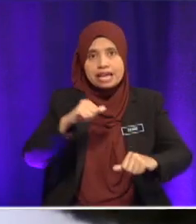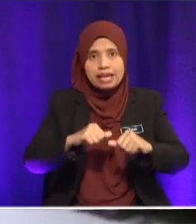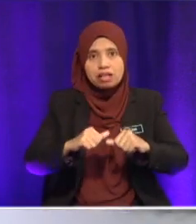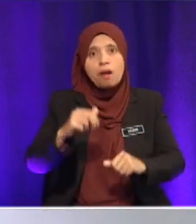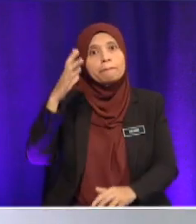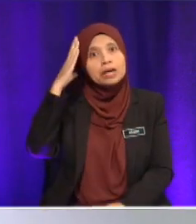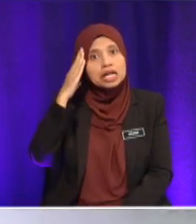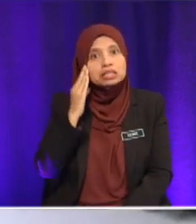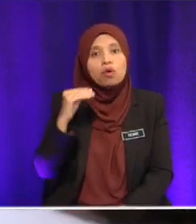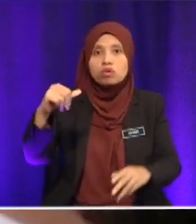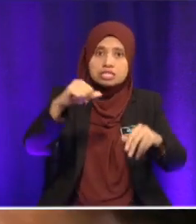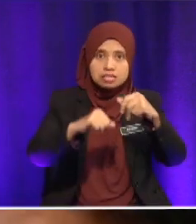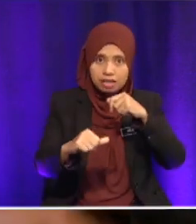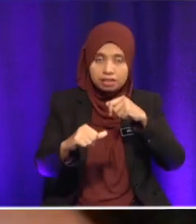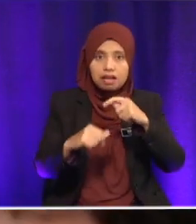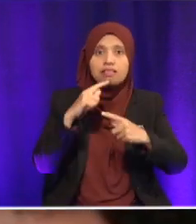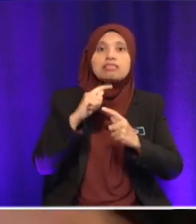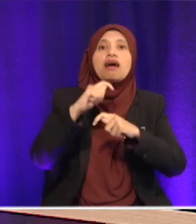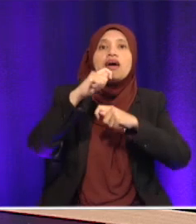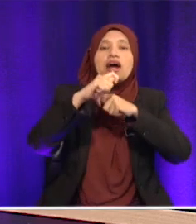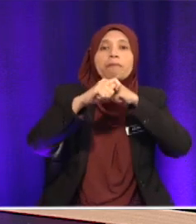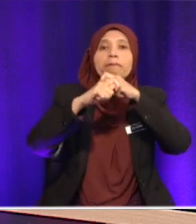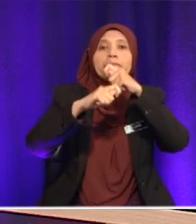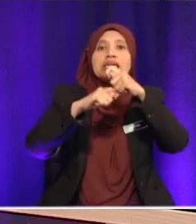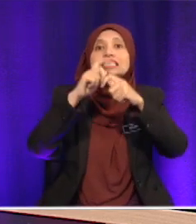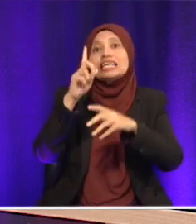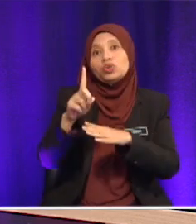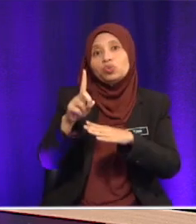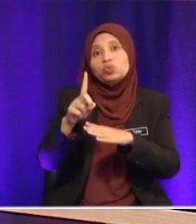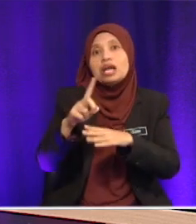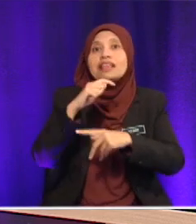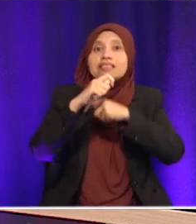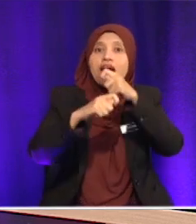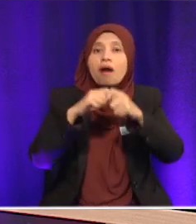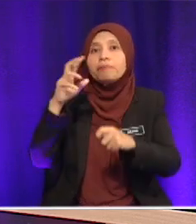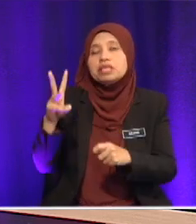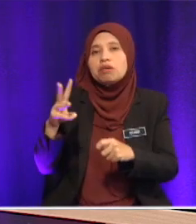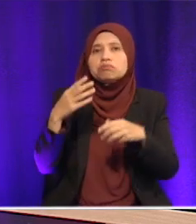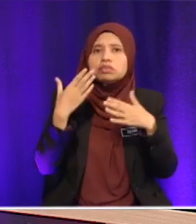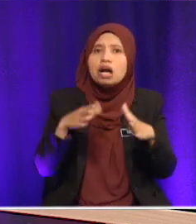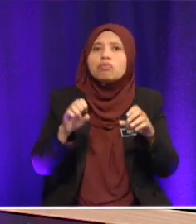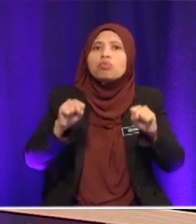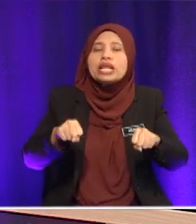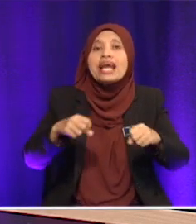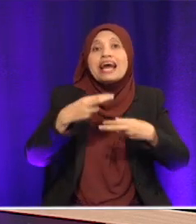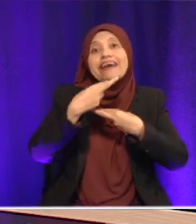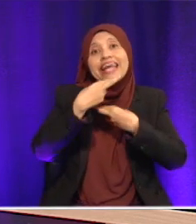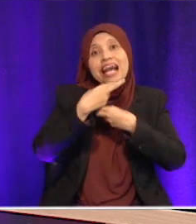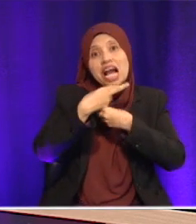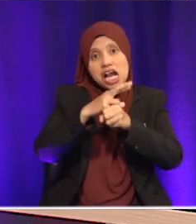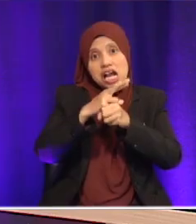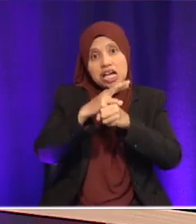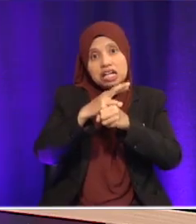kemarin asas lainnya tahap satu saja kalau kita melihat kepada tahapnya itu yang kita